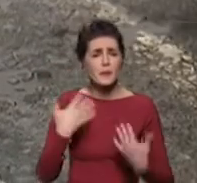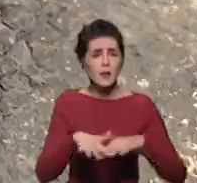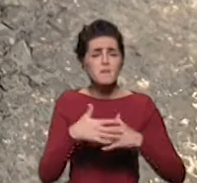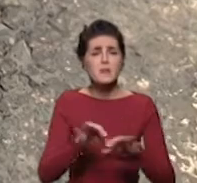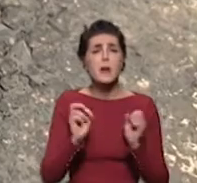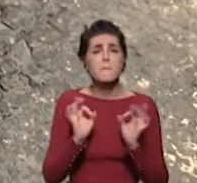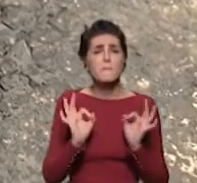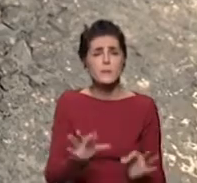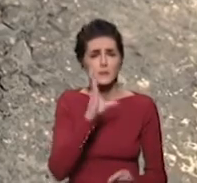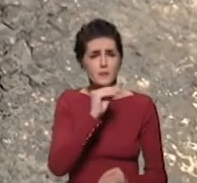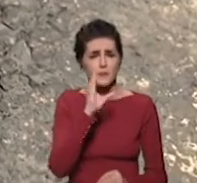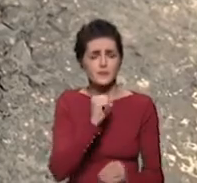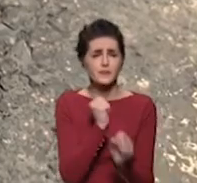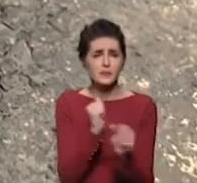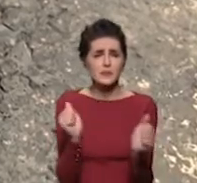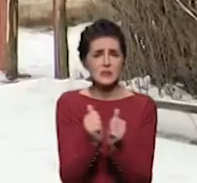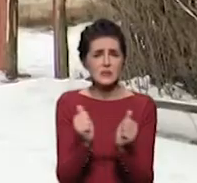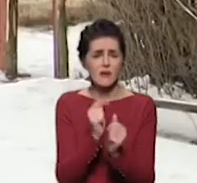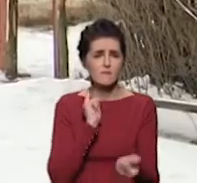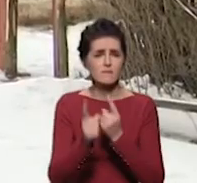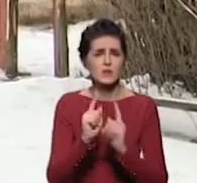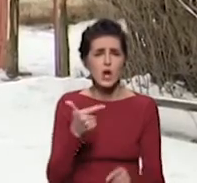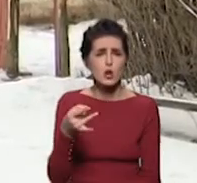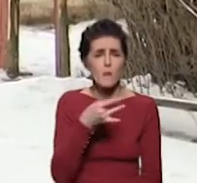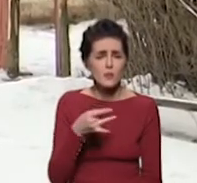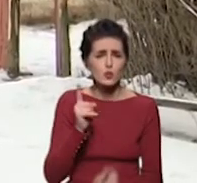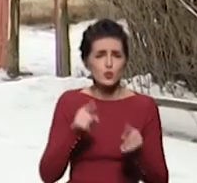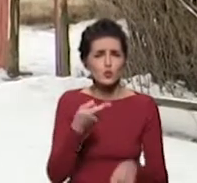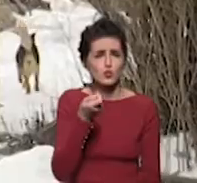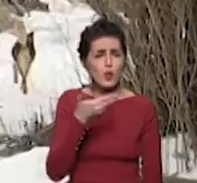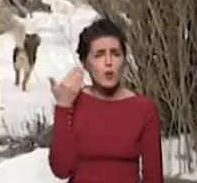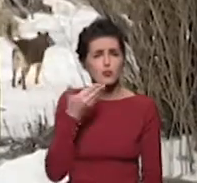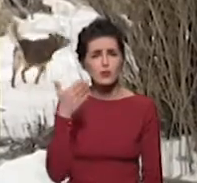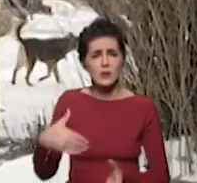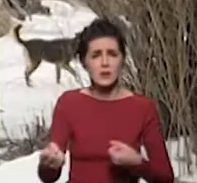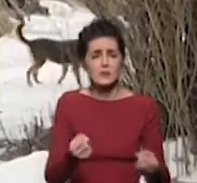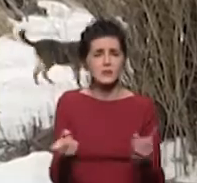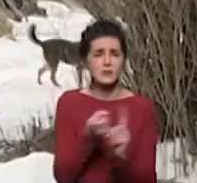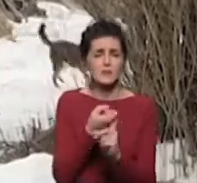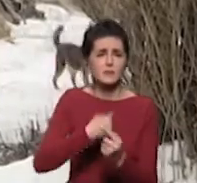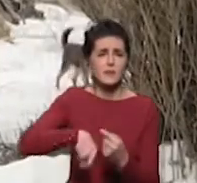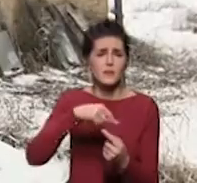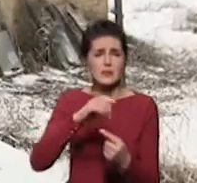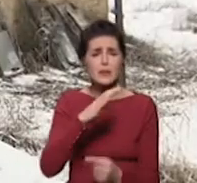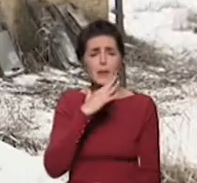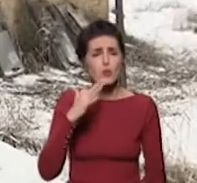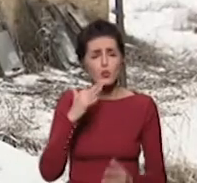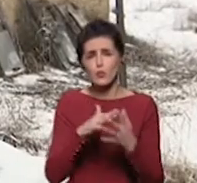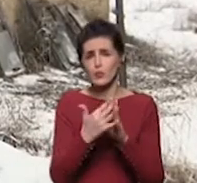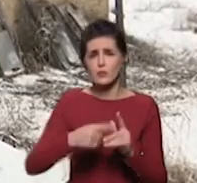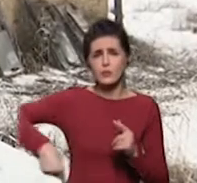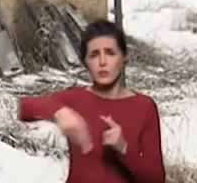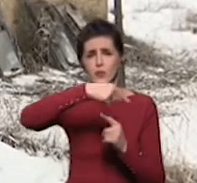відновити маршрут сусідньої Часов'ярської громади. Це також полегшило б транспортне сполучення з багатьма населеними